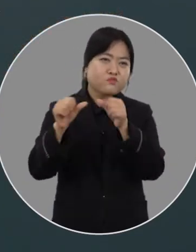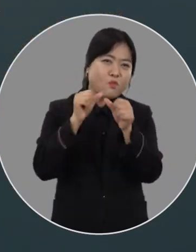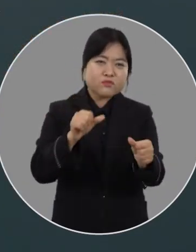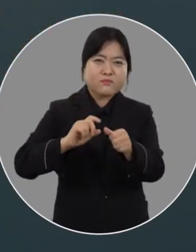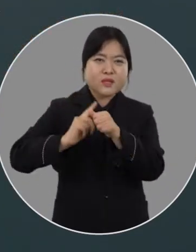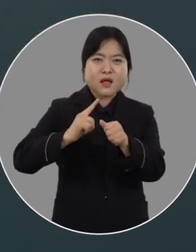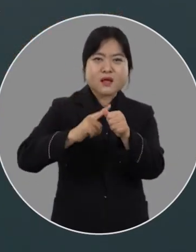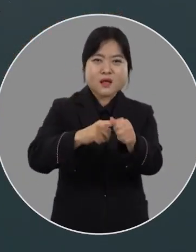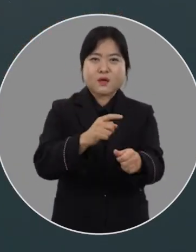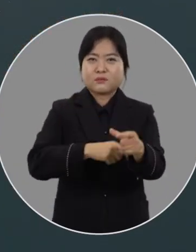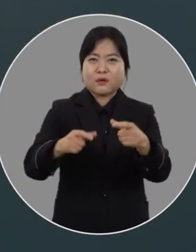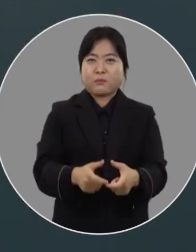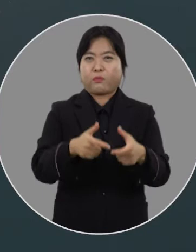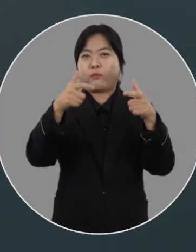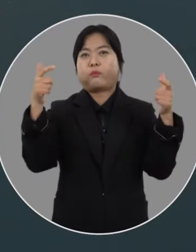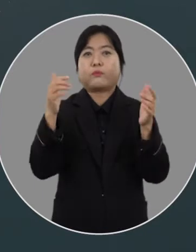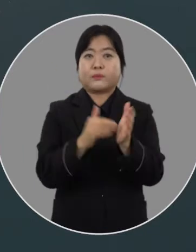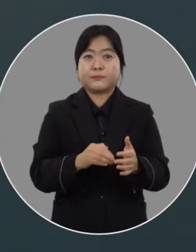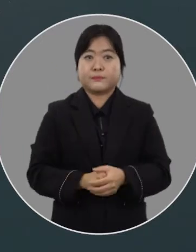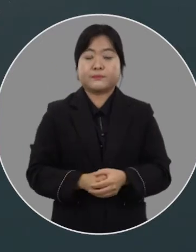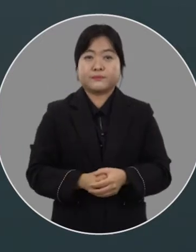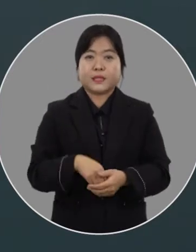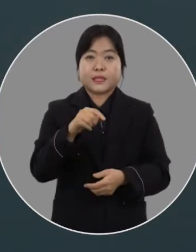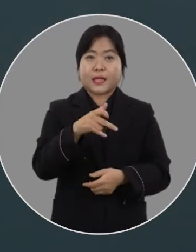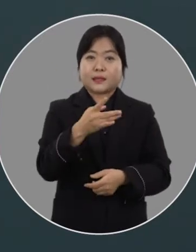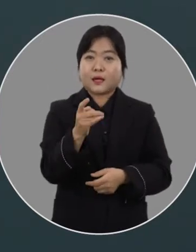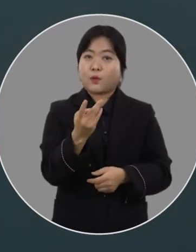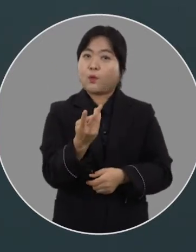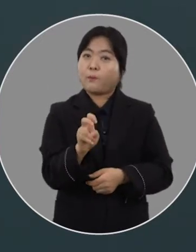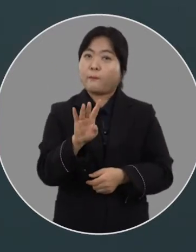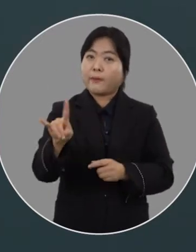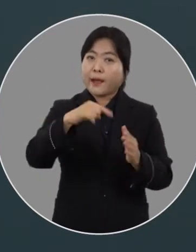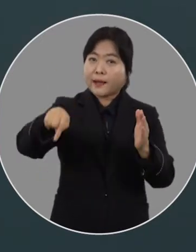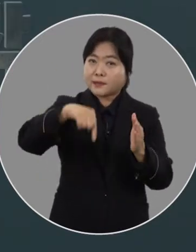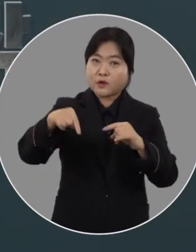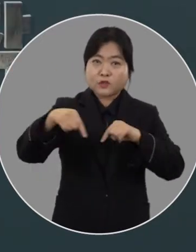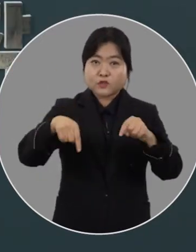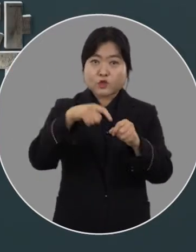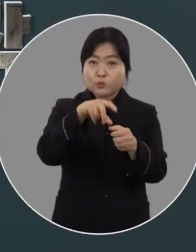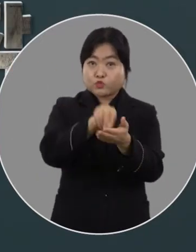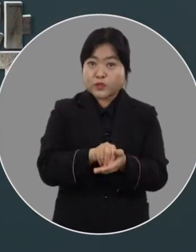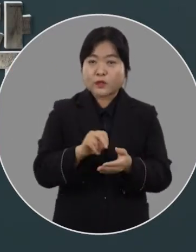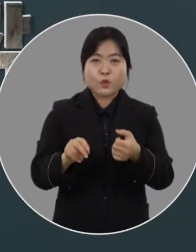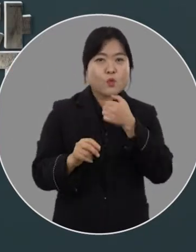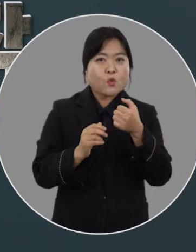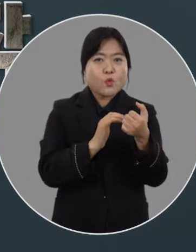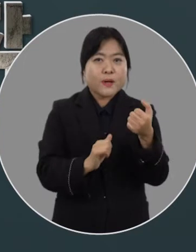가지 비난들이 오히려 더 많이 쏟아지게 되었는데요. 이 카타콤베 안에서 정치적인